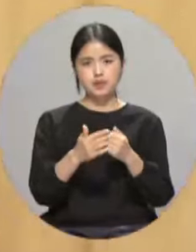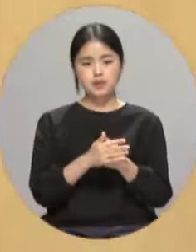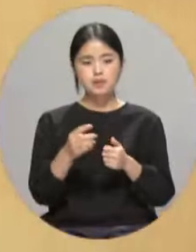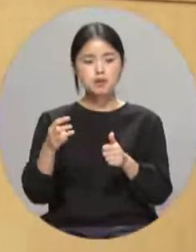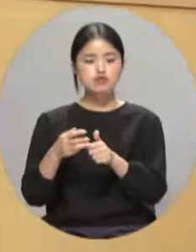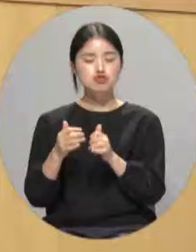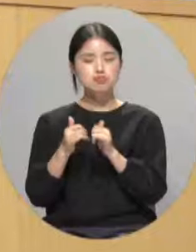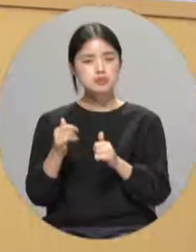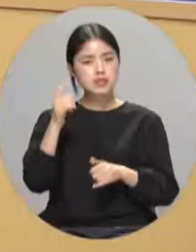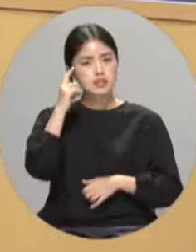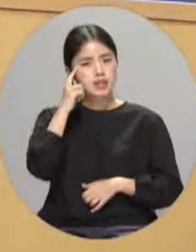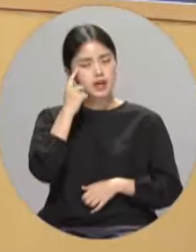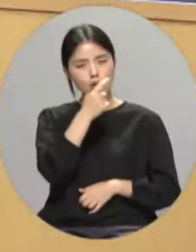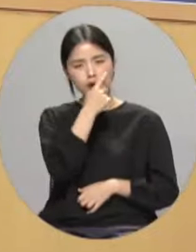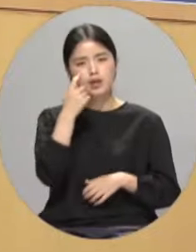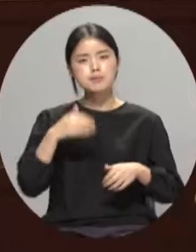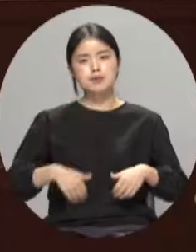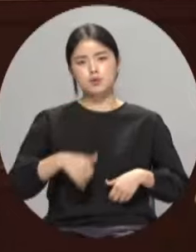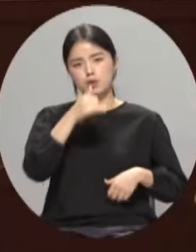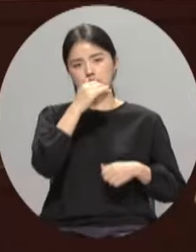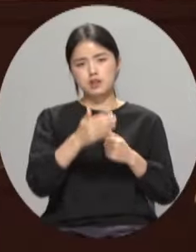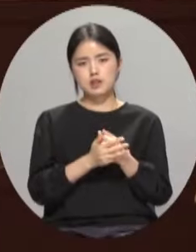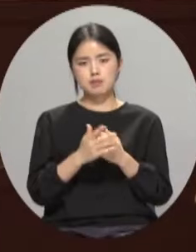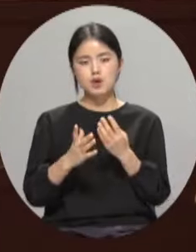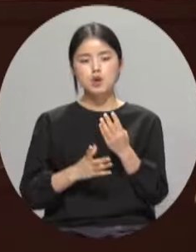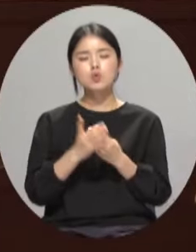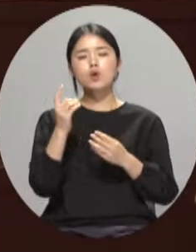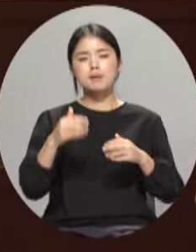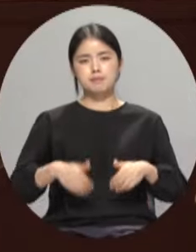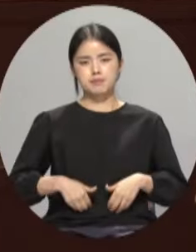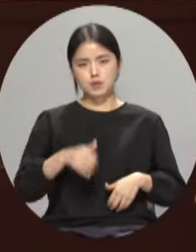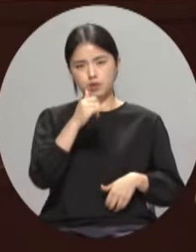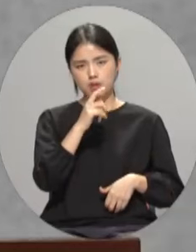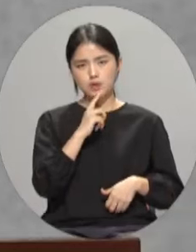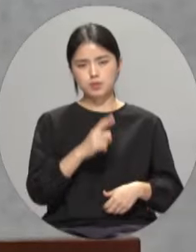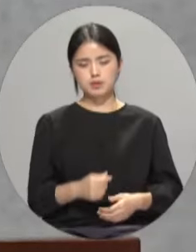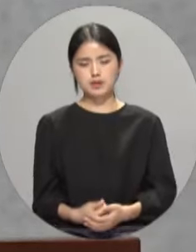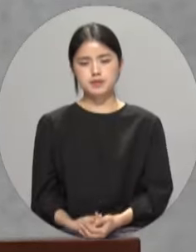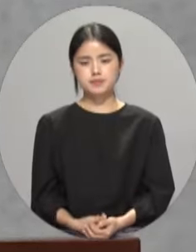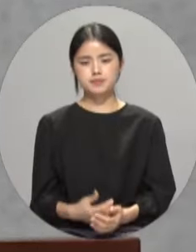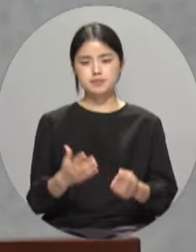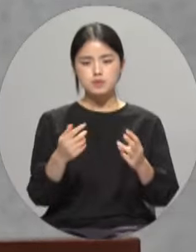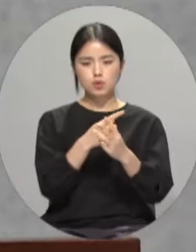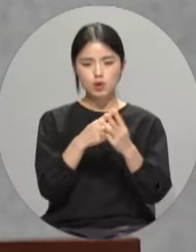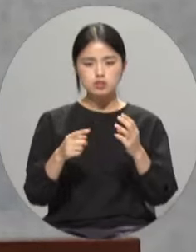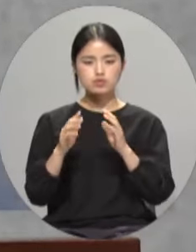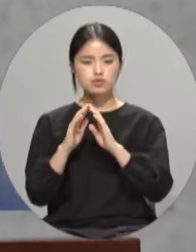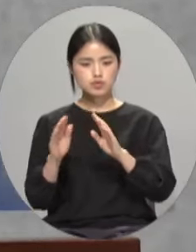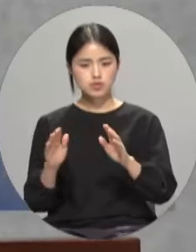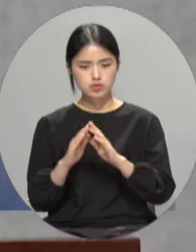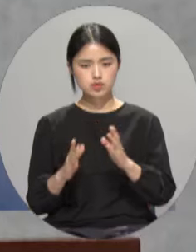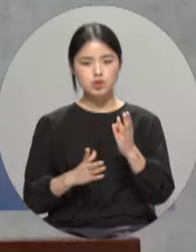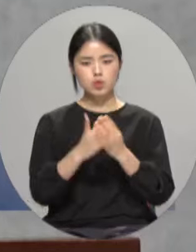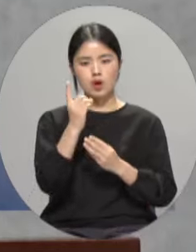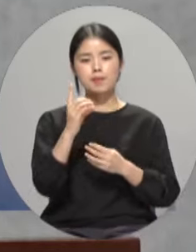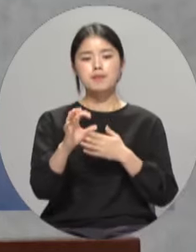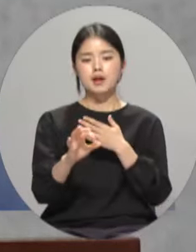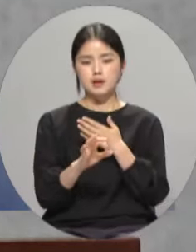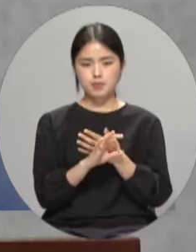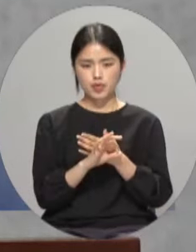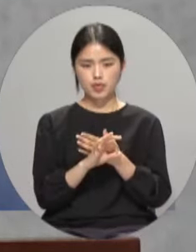확인할 필요가 있지 않느냐며 통합의 필요성을 강조했습니다. 완주와 전주가 통합을